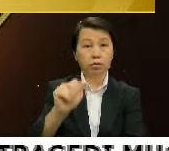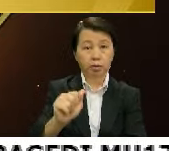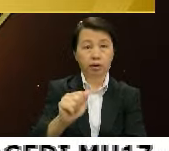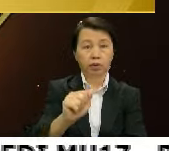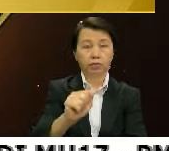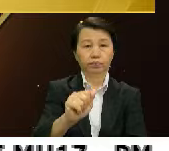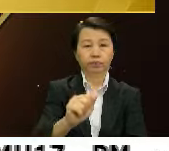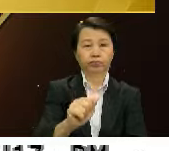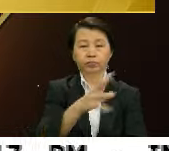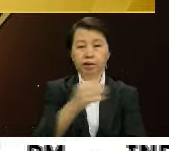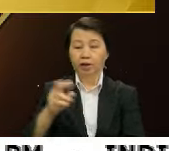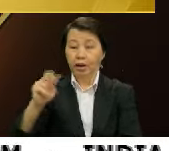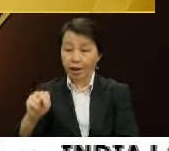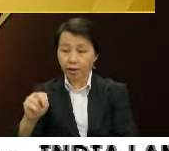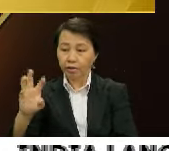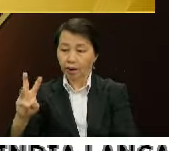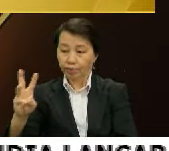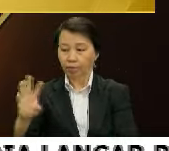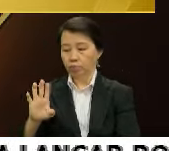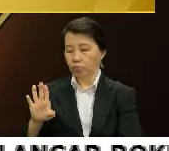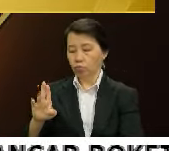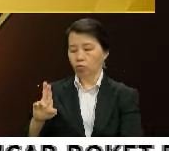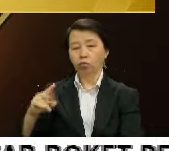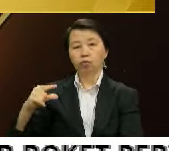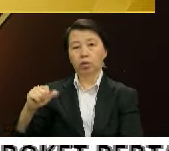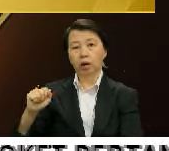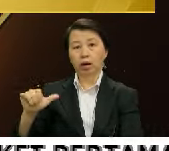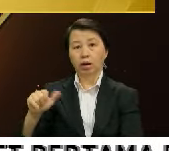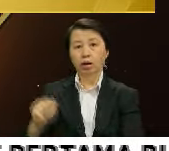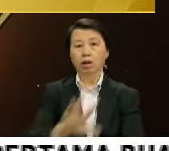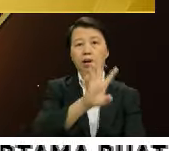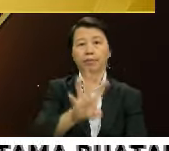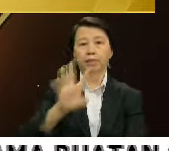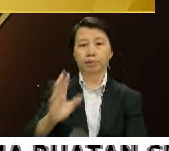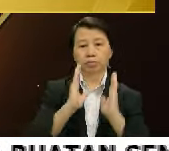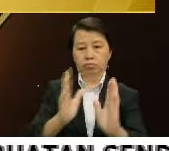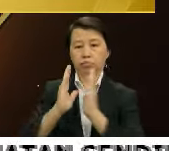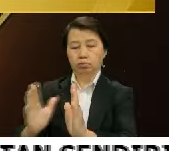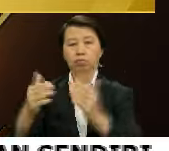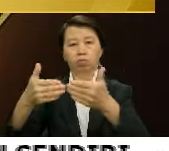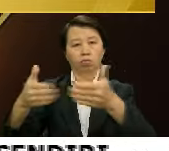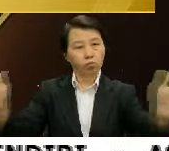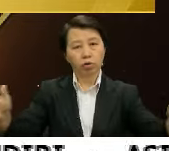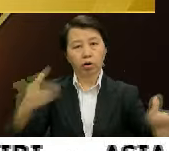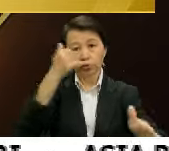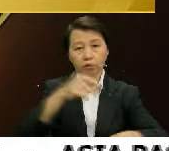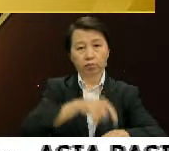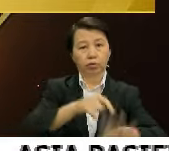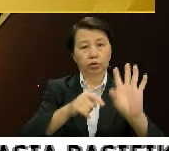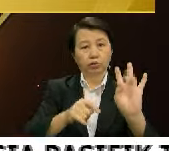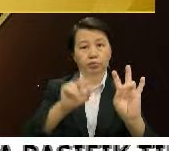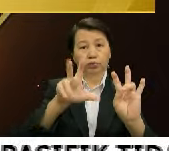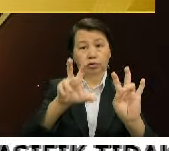kecil N66 juga ya, sebanyak 34 pusat pengundian dibuka serentak berpagi ini tepat pukul 7.30